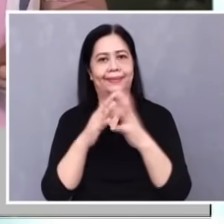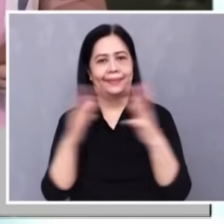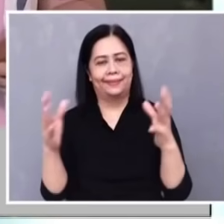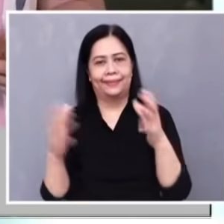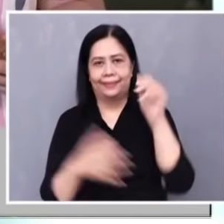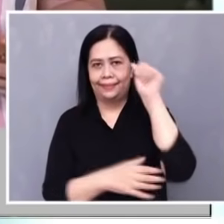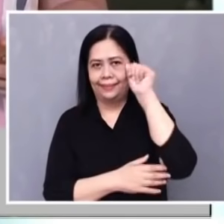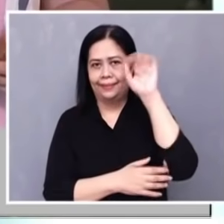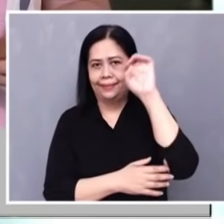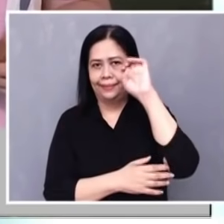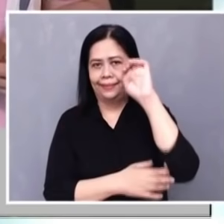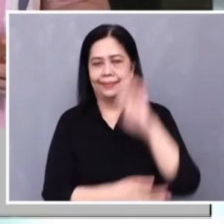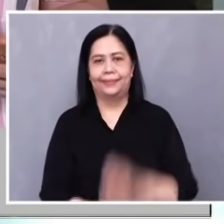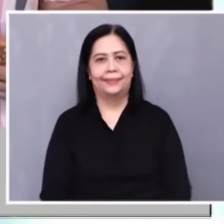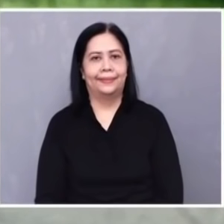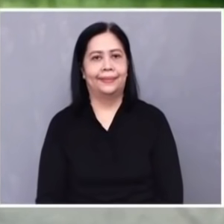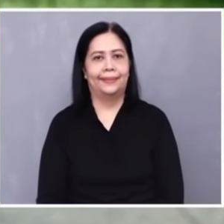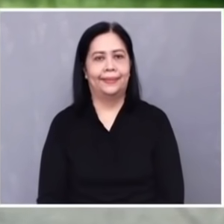L. Chico.